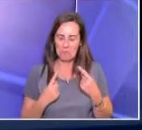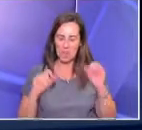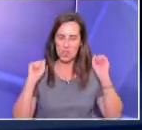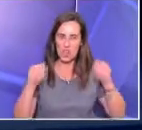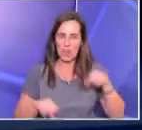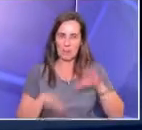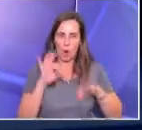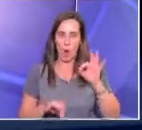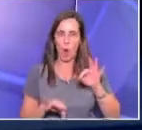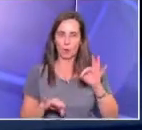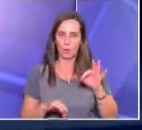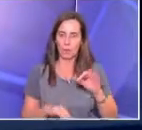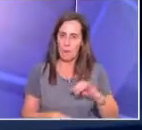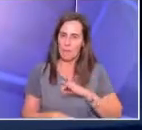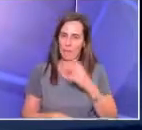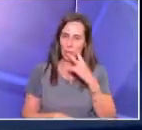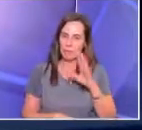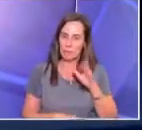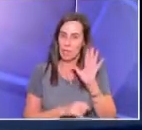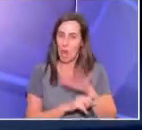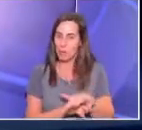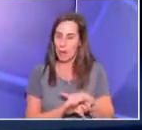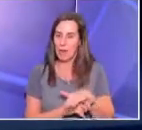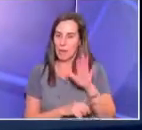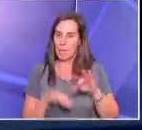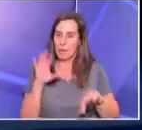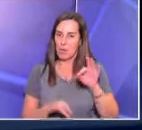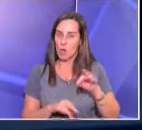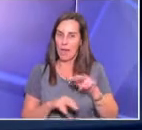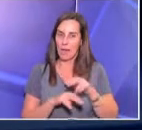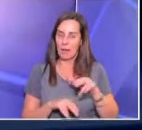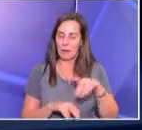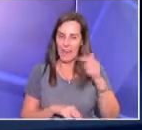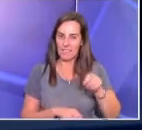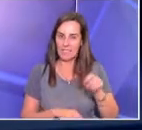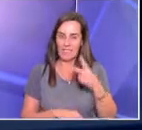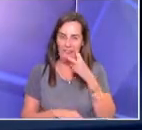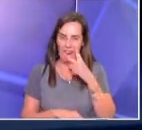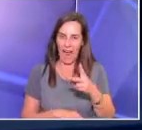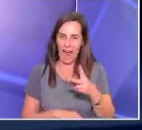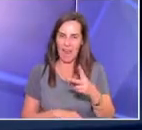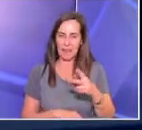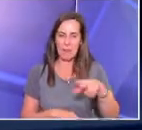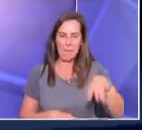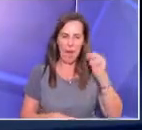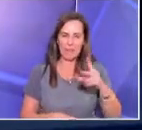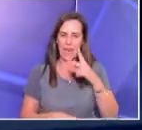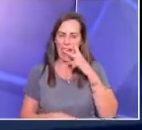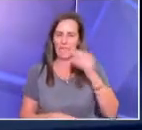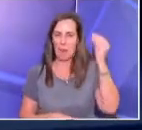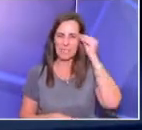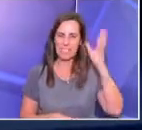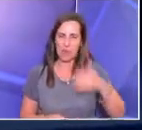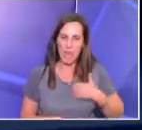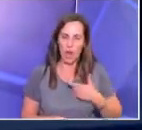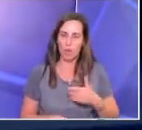על הבחירות המוניציפליות, ומעניין לראות אם זה ישפיע גם על הבחירות הארציות. הסתכלת בפורומים בערד, הסתכלת בזיכרון